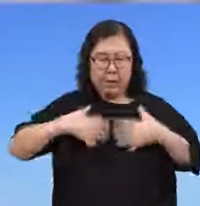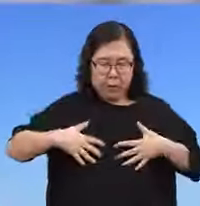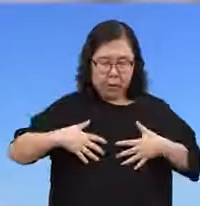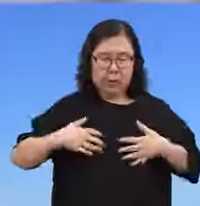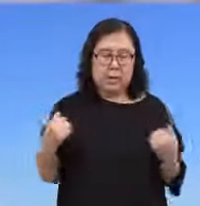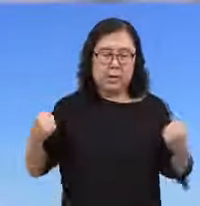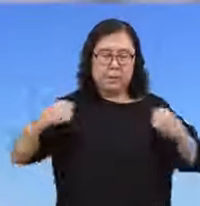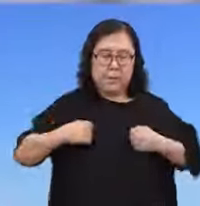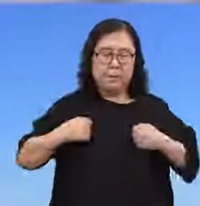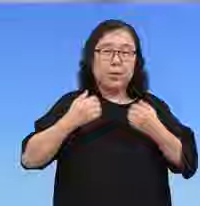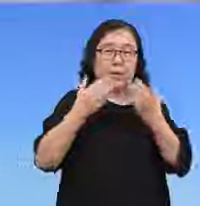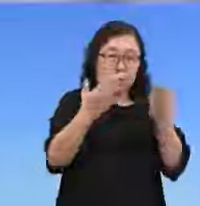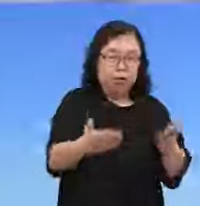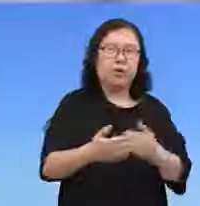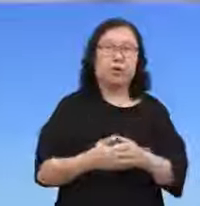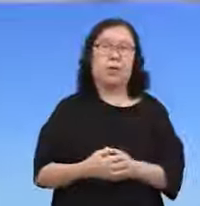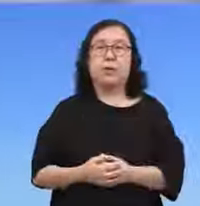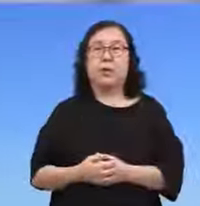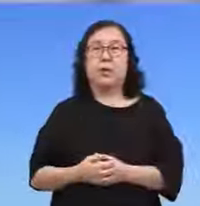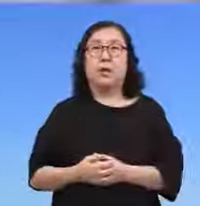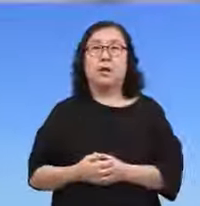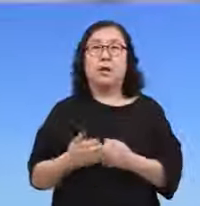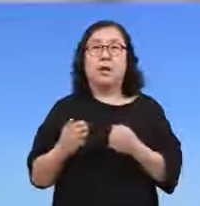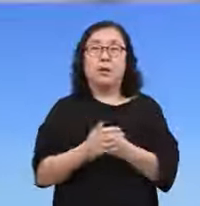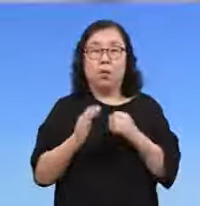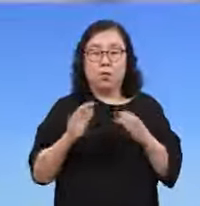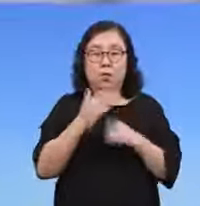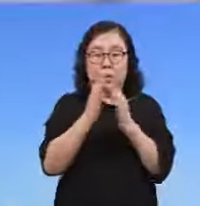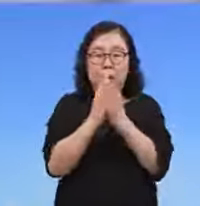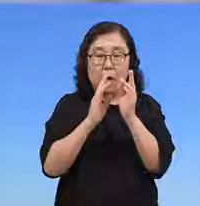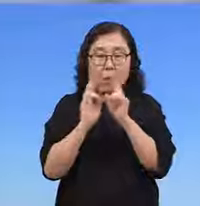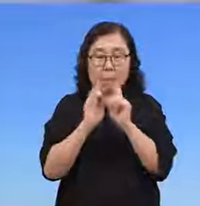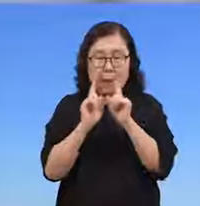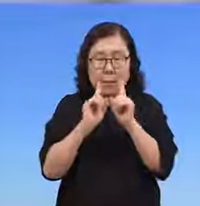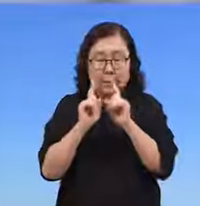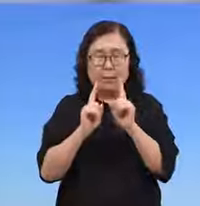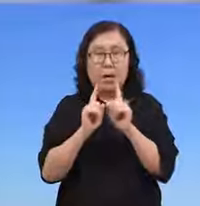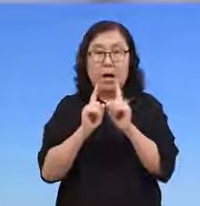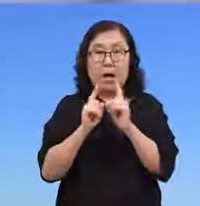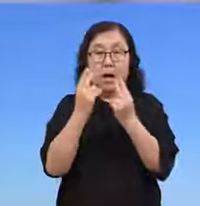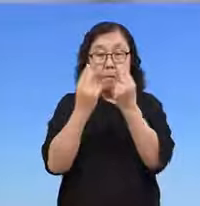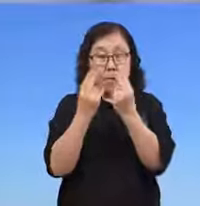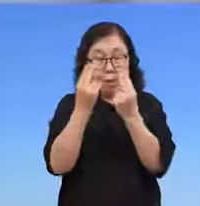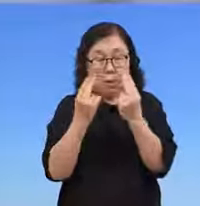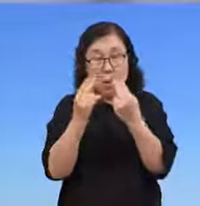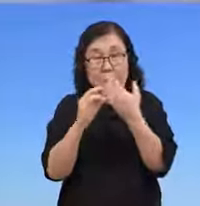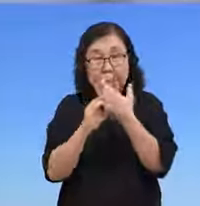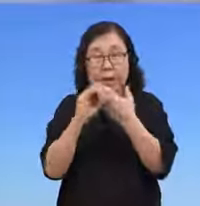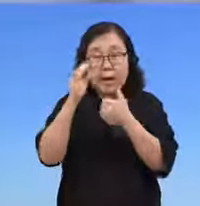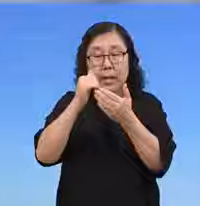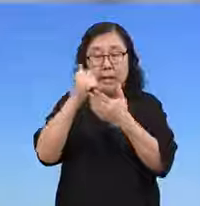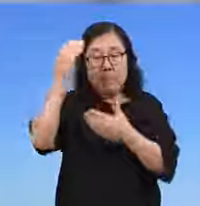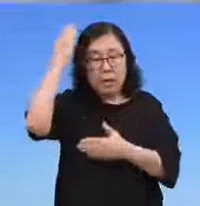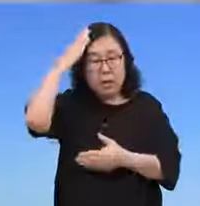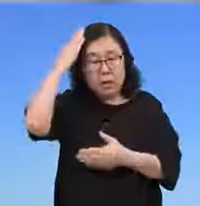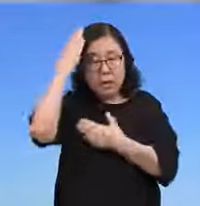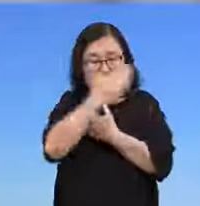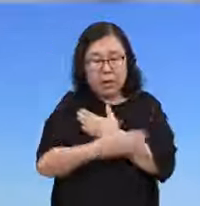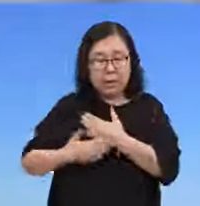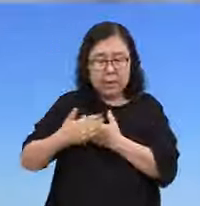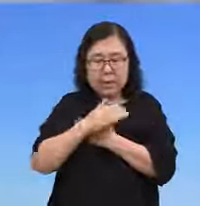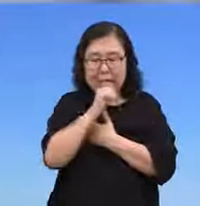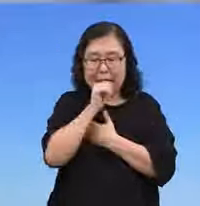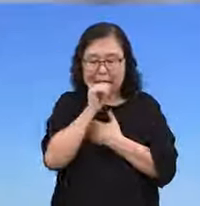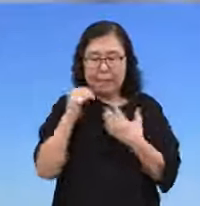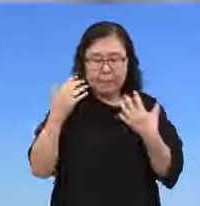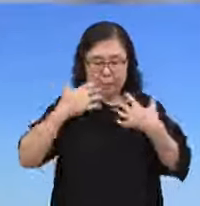6장 10절 11절 말씀으로 빗대어 우리가 이거를 묵상해 보면은 하나님의 전신갑주를 덧입게 됐다는 그런 이야기